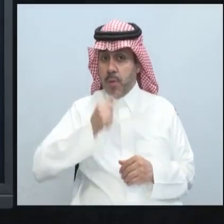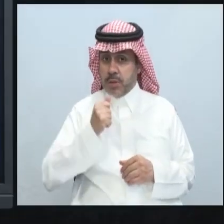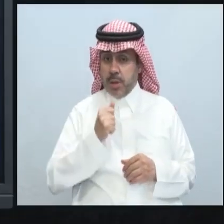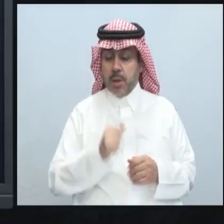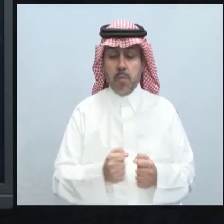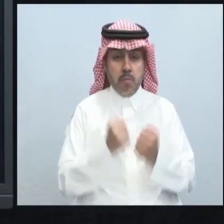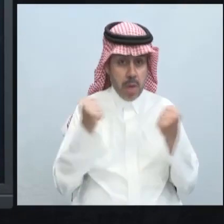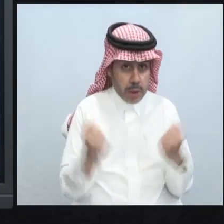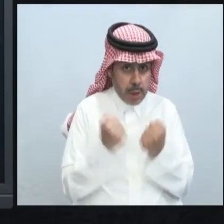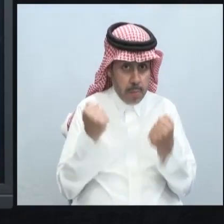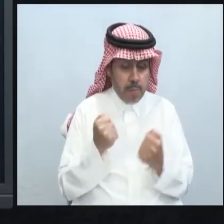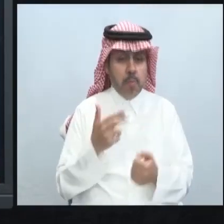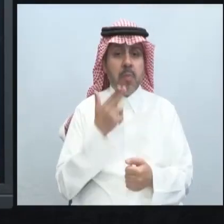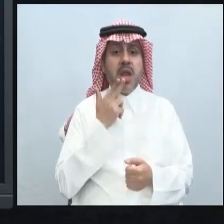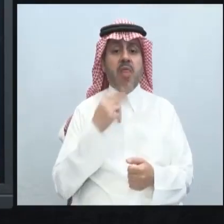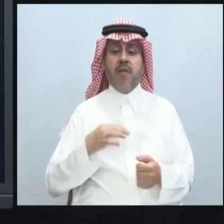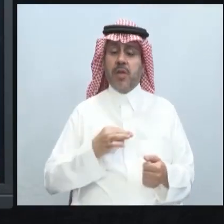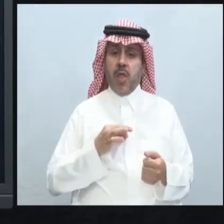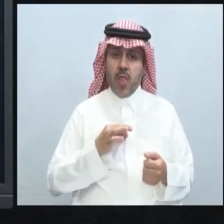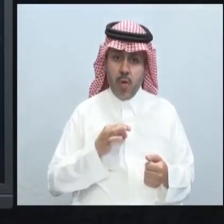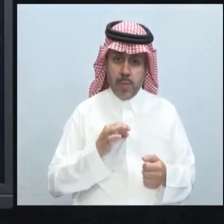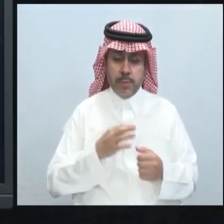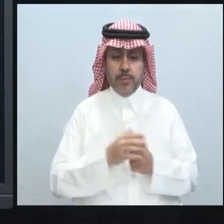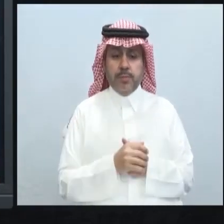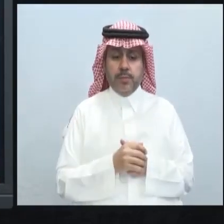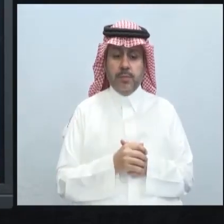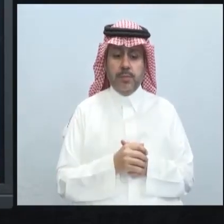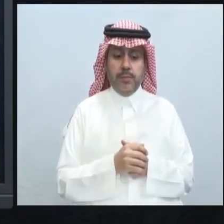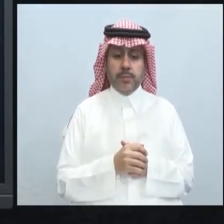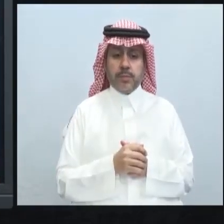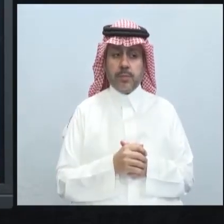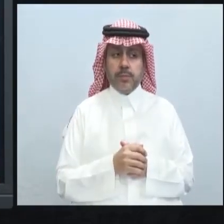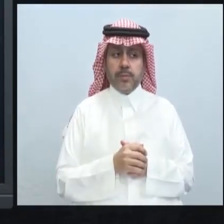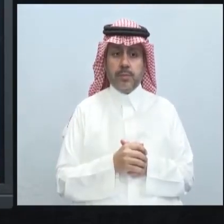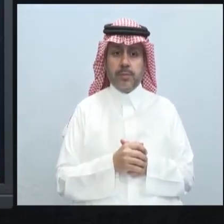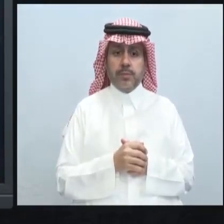عليه وسلم يهتم بنظافه ماذا توبه وملابسه